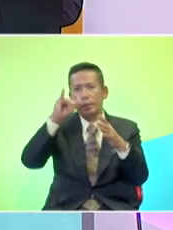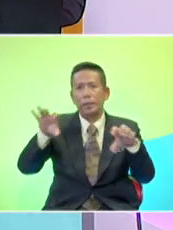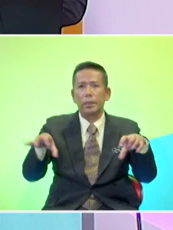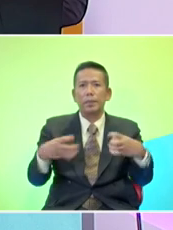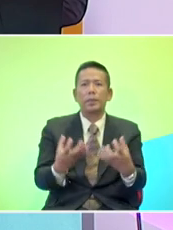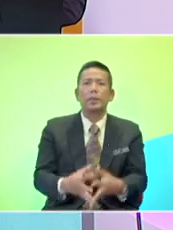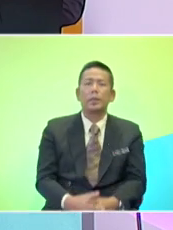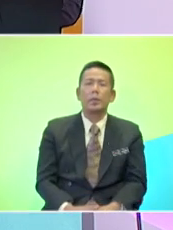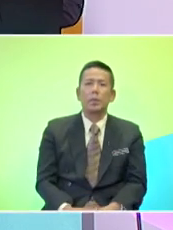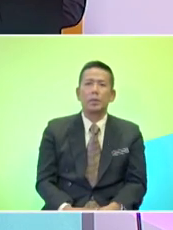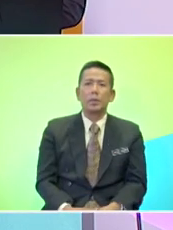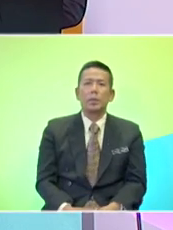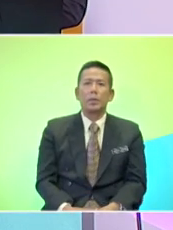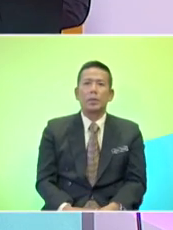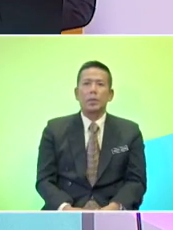seterusnya